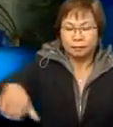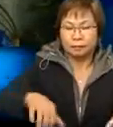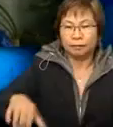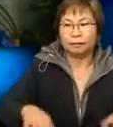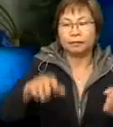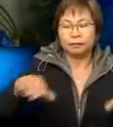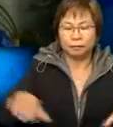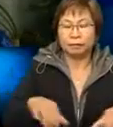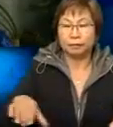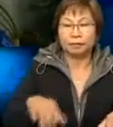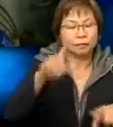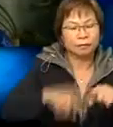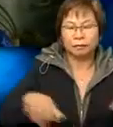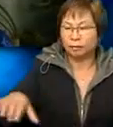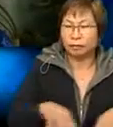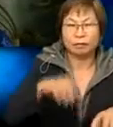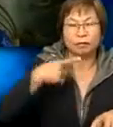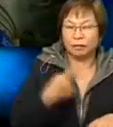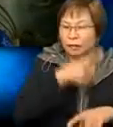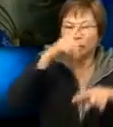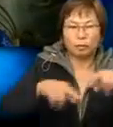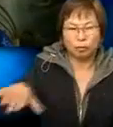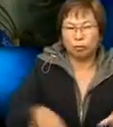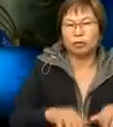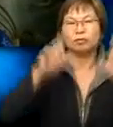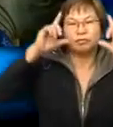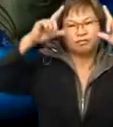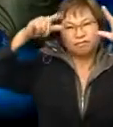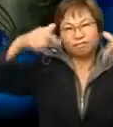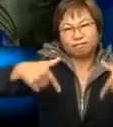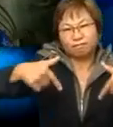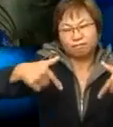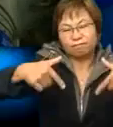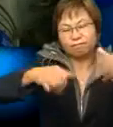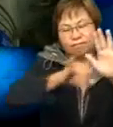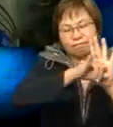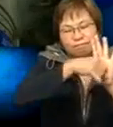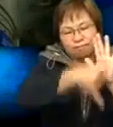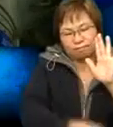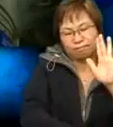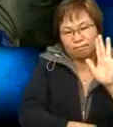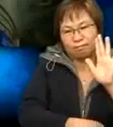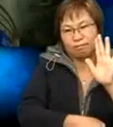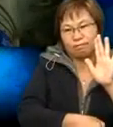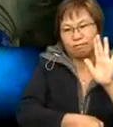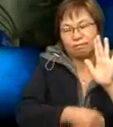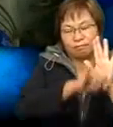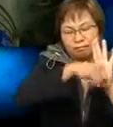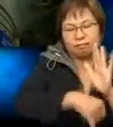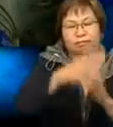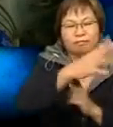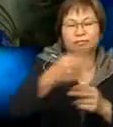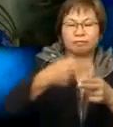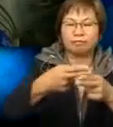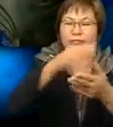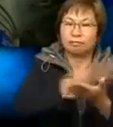melakukan perbuatan yang boleh mencemarkan imej dan nama